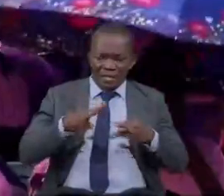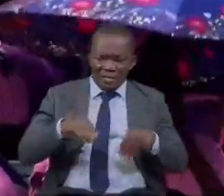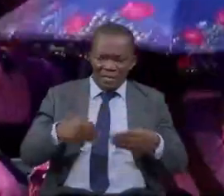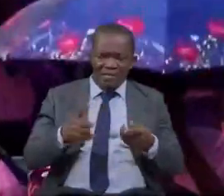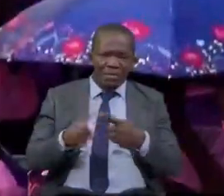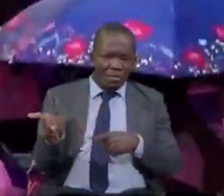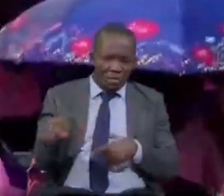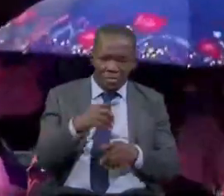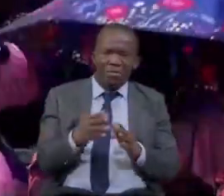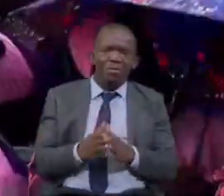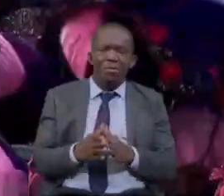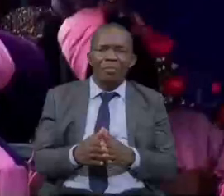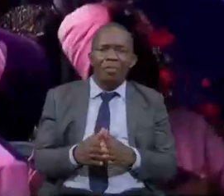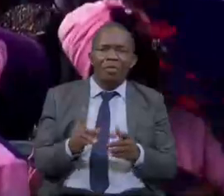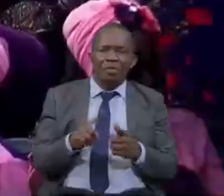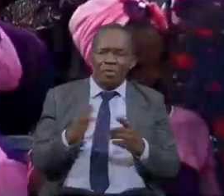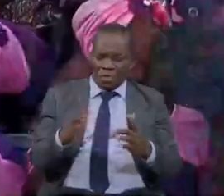pour mener une vie victorieuse,